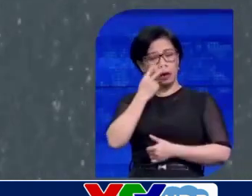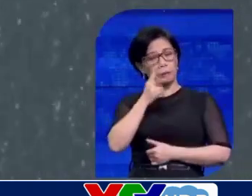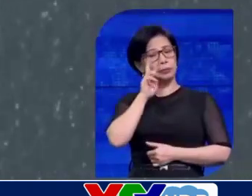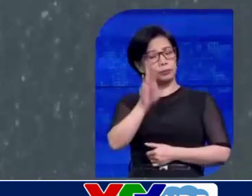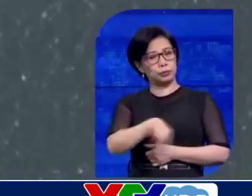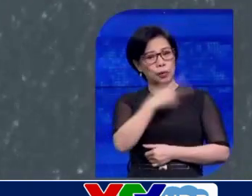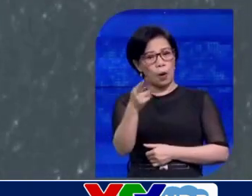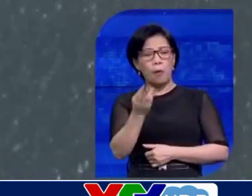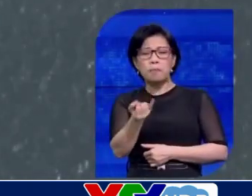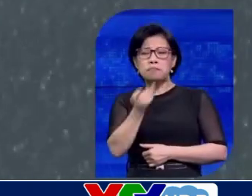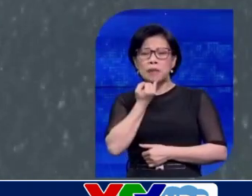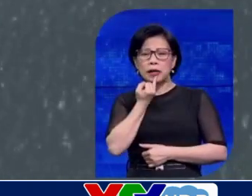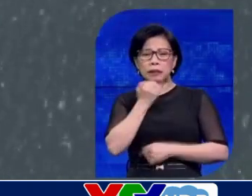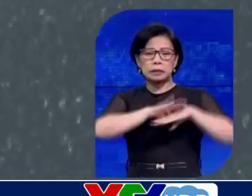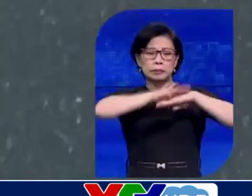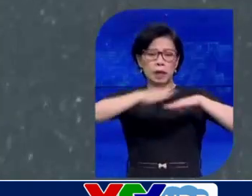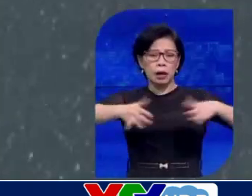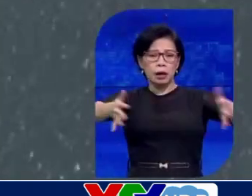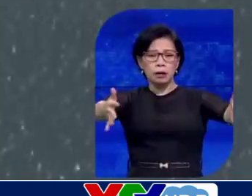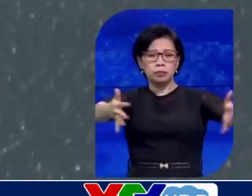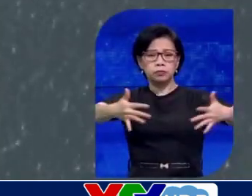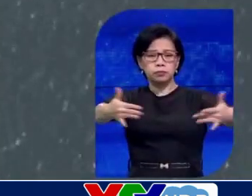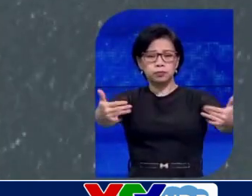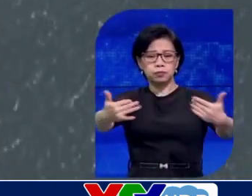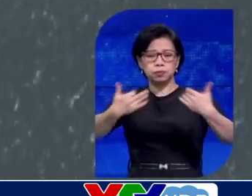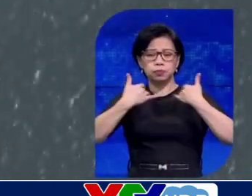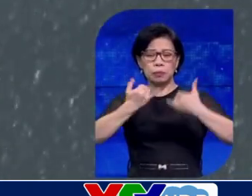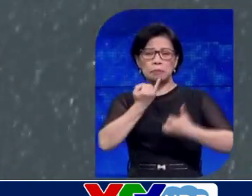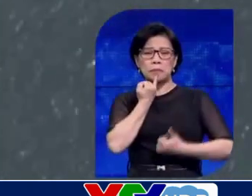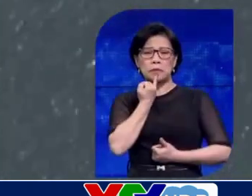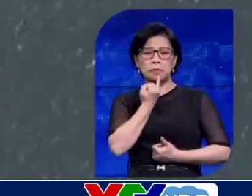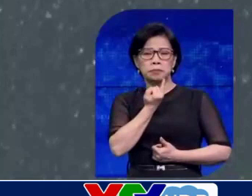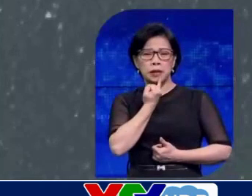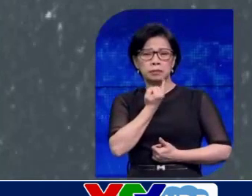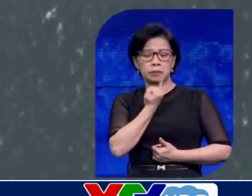là xâm nhập mặn sẽ ngày càng sâu cùng với diễn biến bất thường khác.